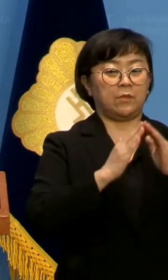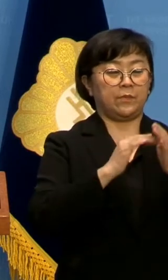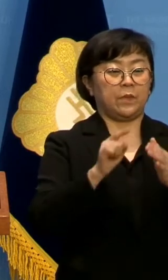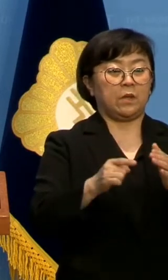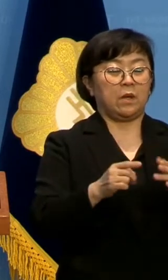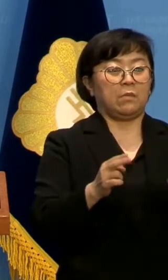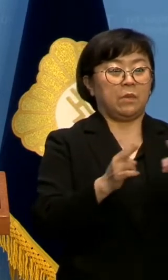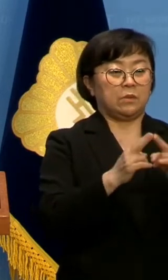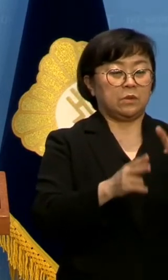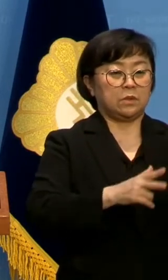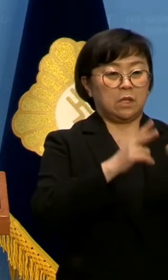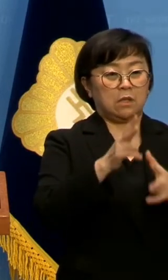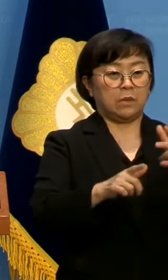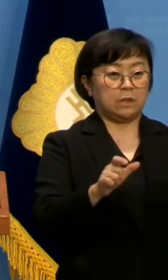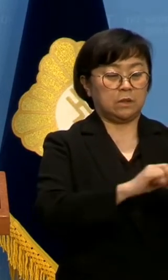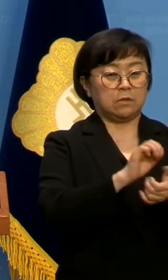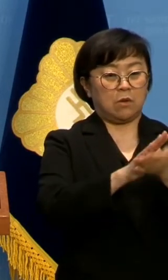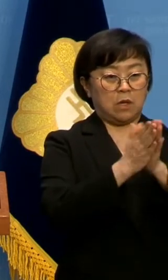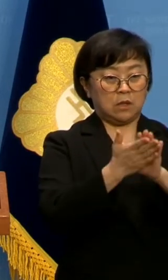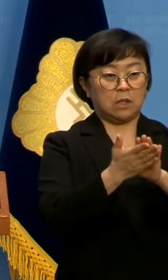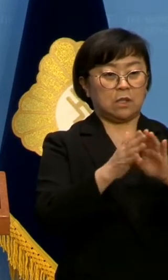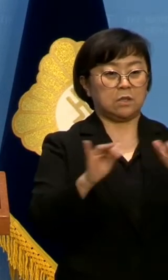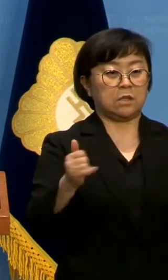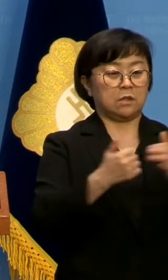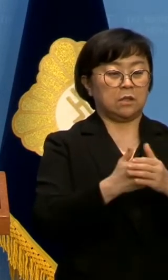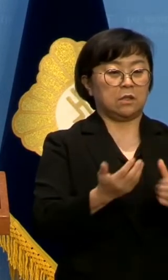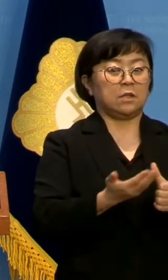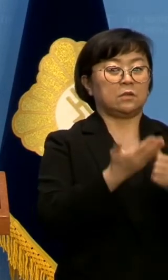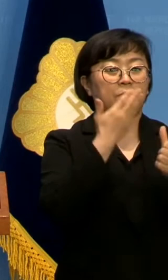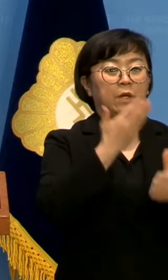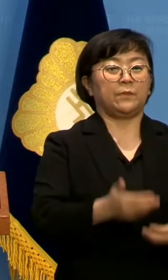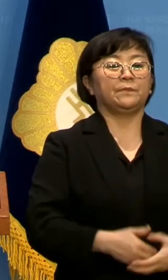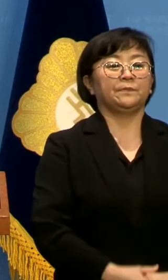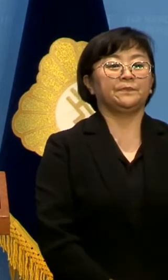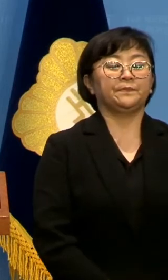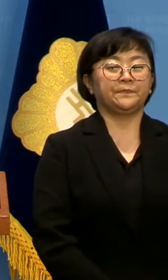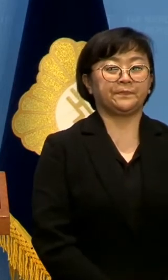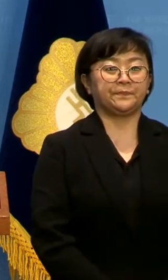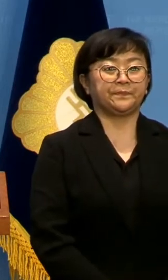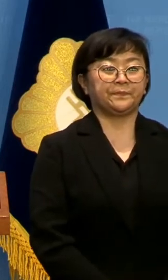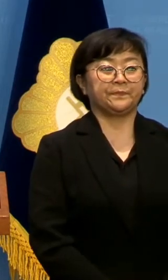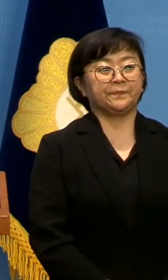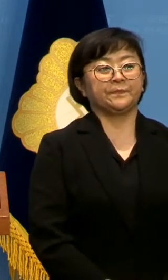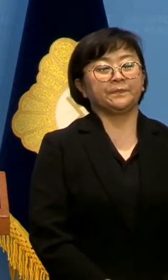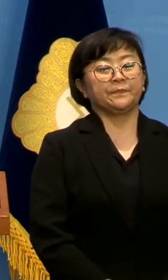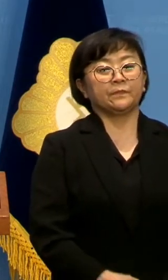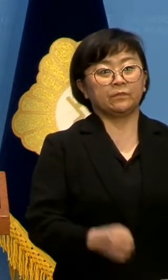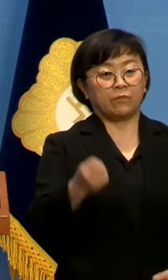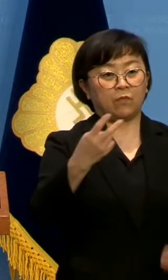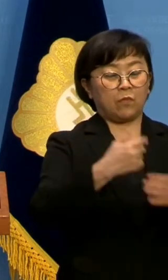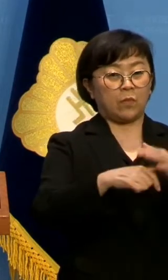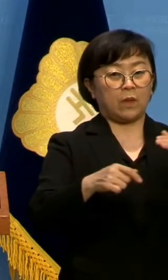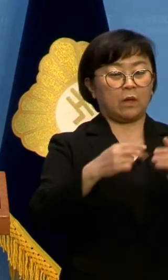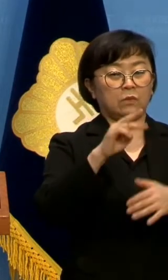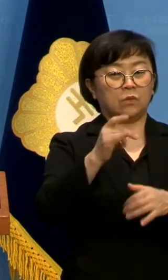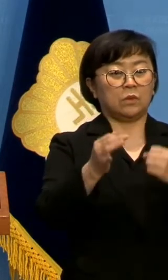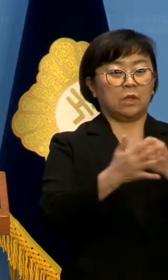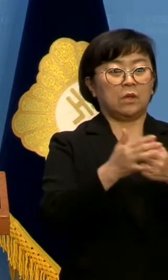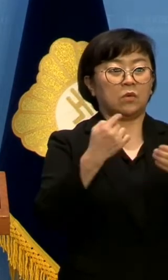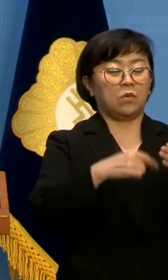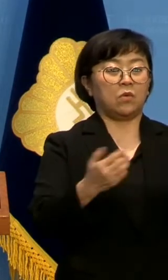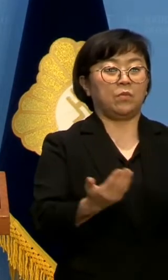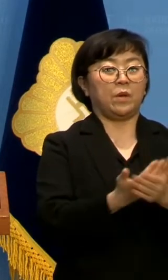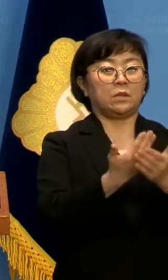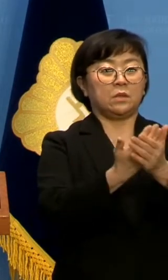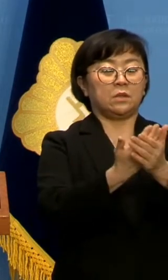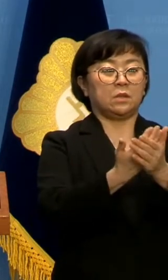이는 반도체 산업에 특화된 최고의 인재들을 양성하게 될 것입니다. 또한 동탄의 교육 발전이 인구